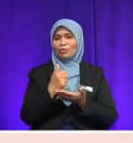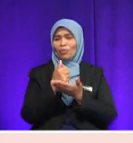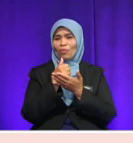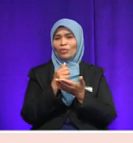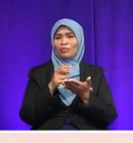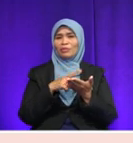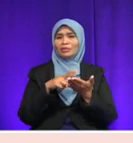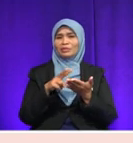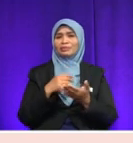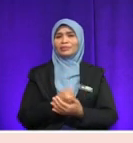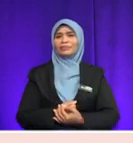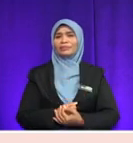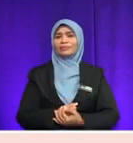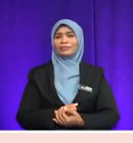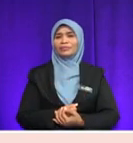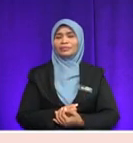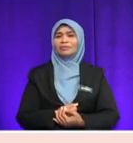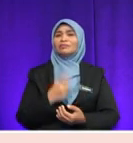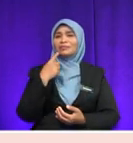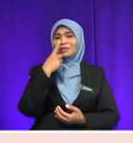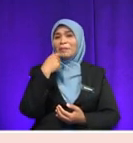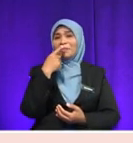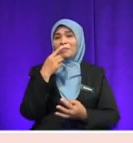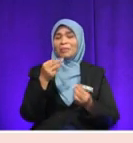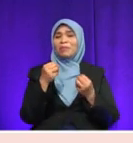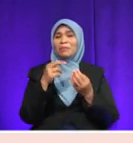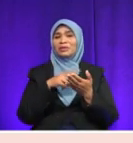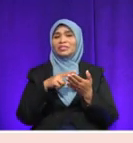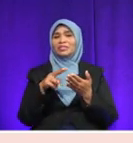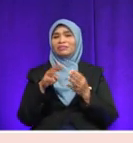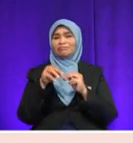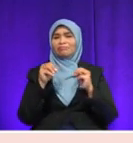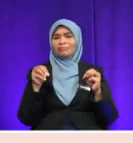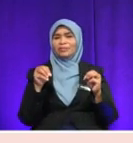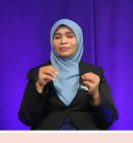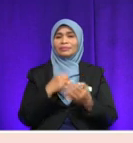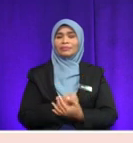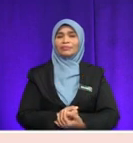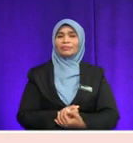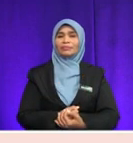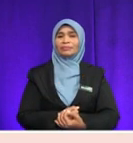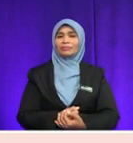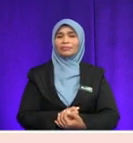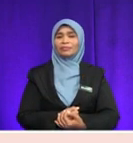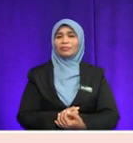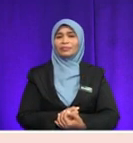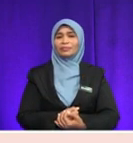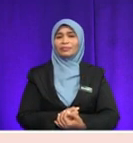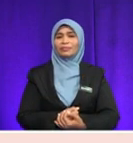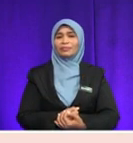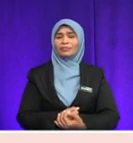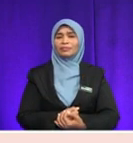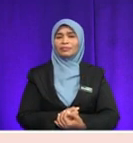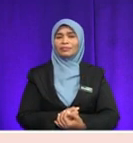hebatlah yang beli bakso ini asap pun tak baca hadisnya anak-anak murid yang ada di luar sana ataupun anak murid yang ada di dalam studio dalam